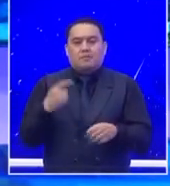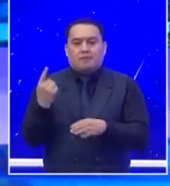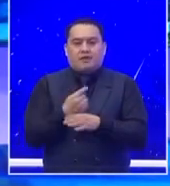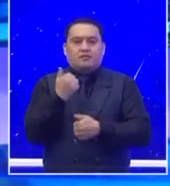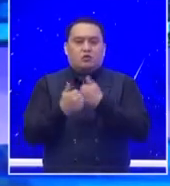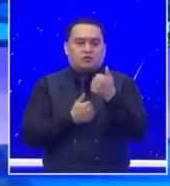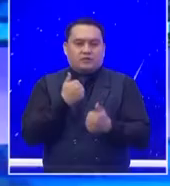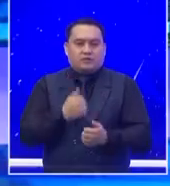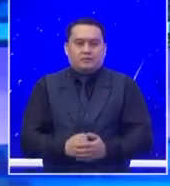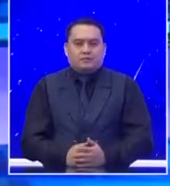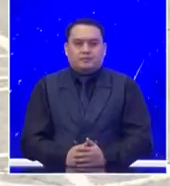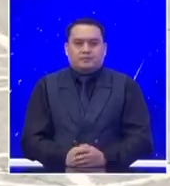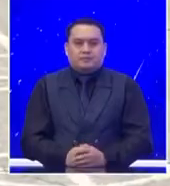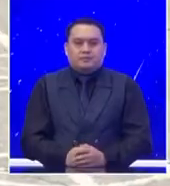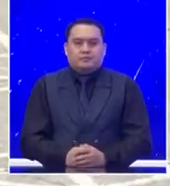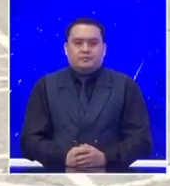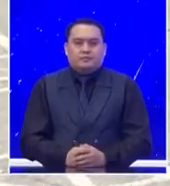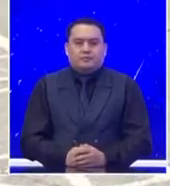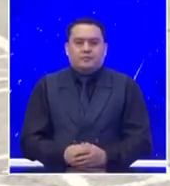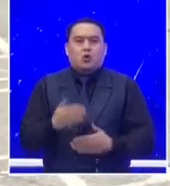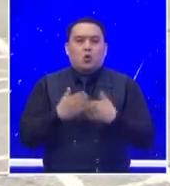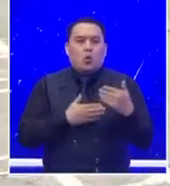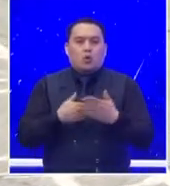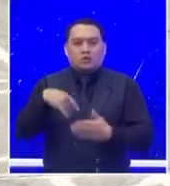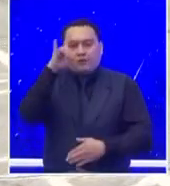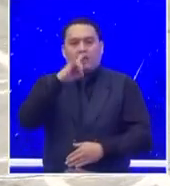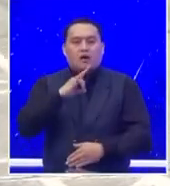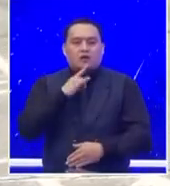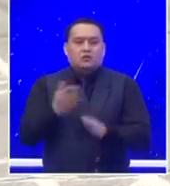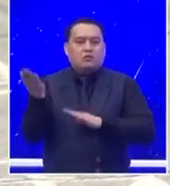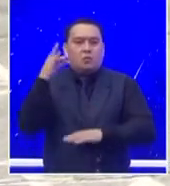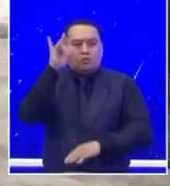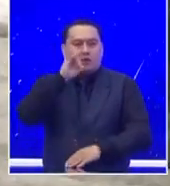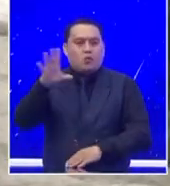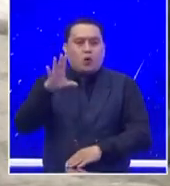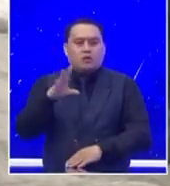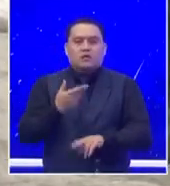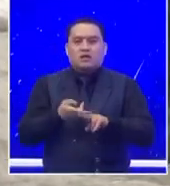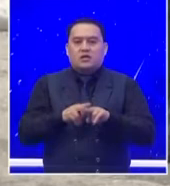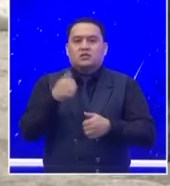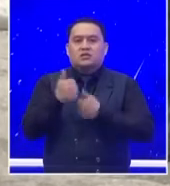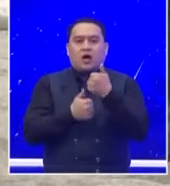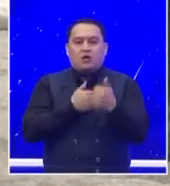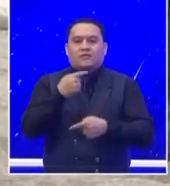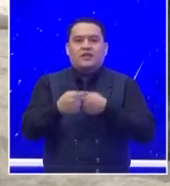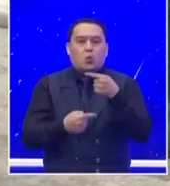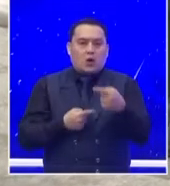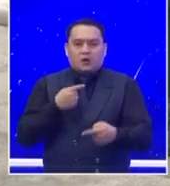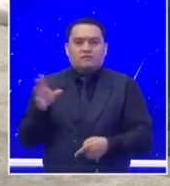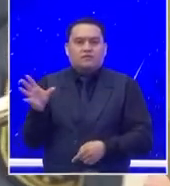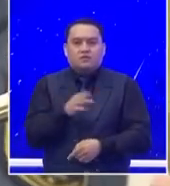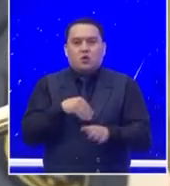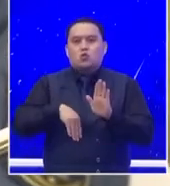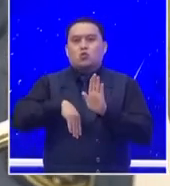первенстве страны. Армейский рукопашный бой в Казахстане уже давно обрел свою популярность. И такие соревнования проводятся регулярно. Все эти